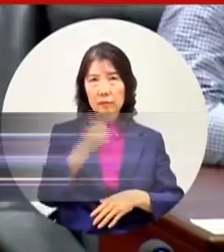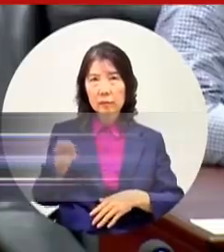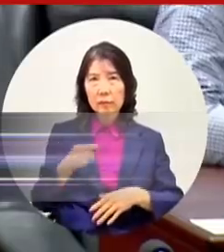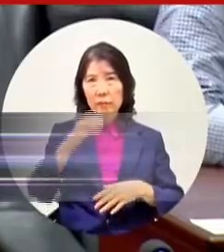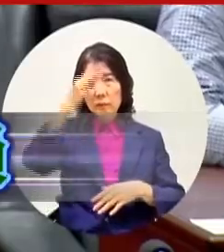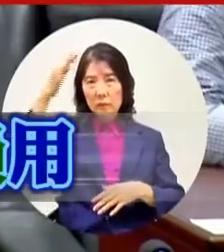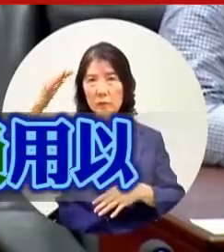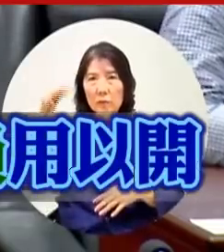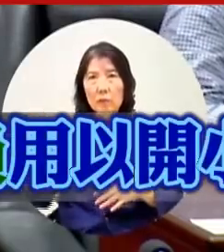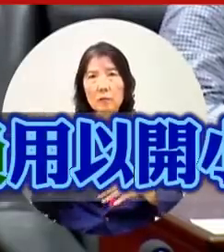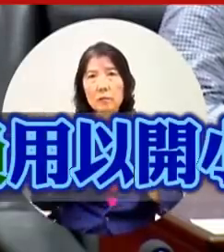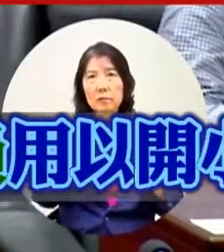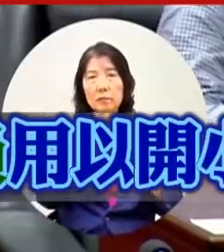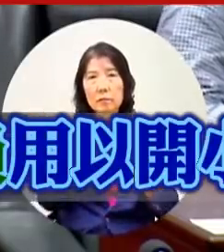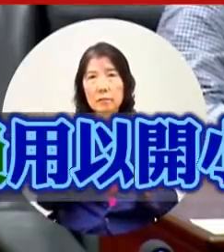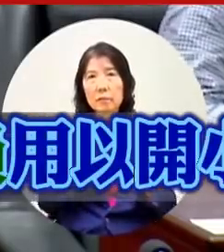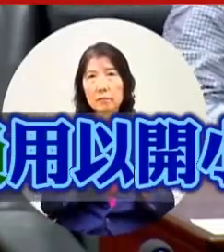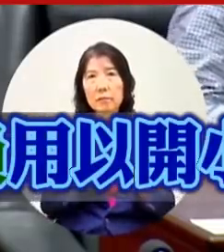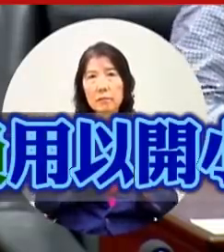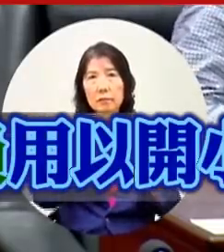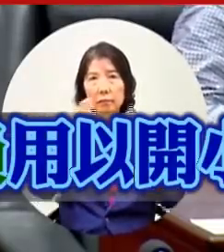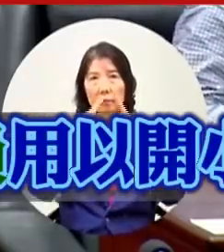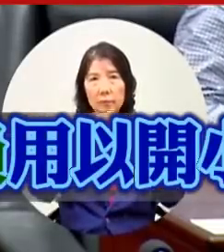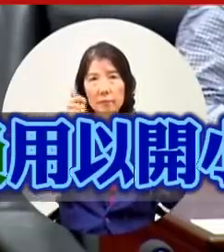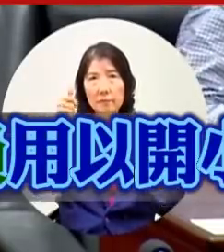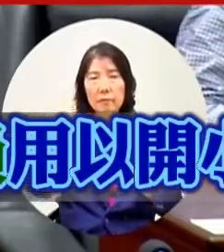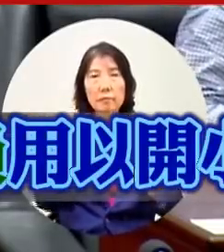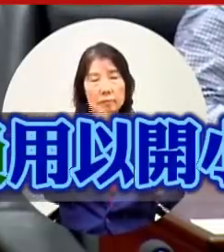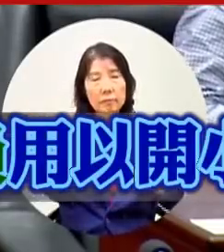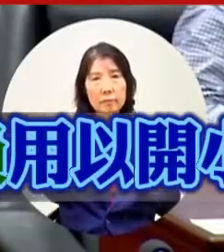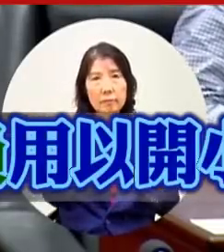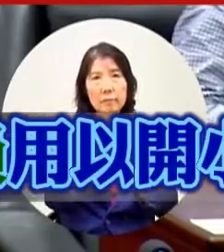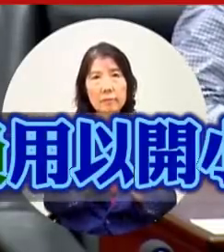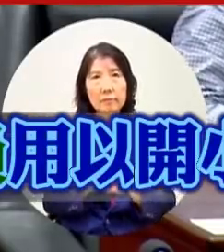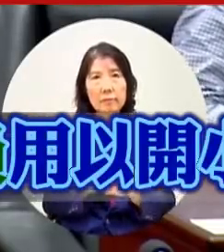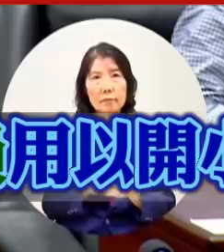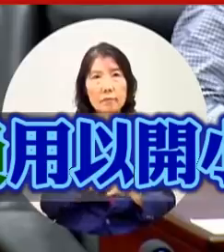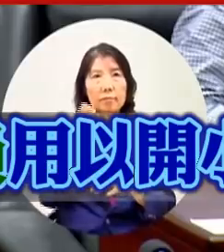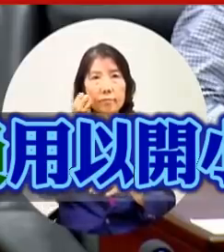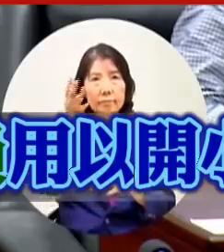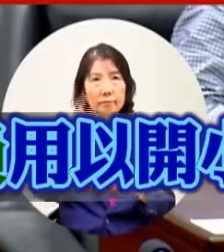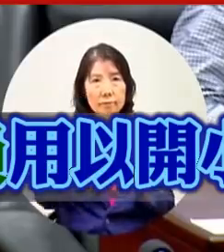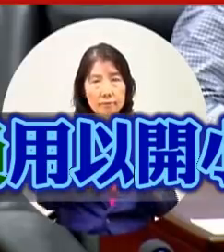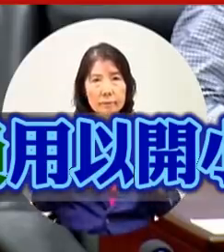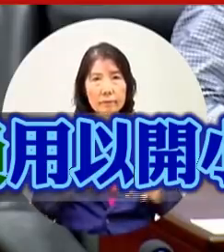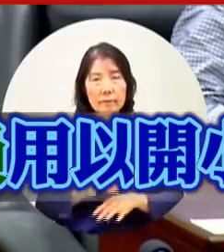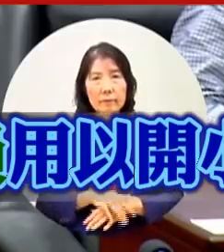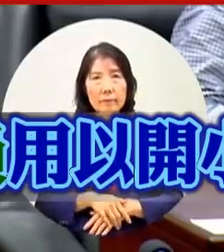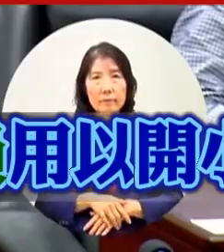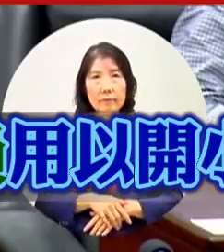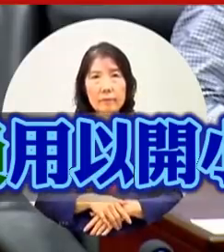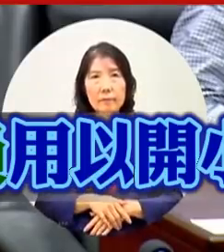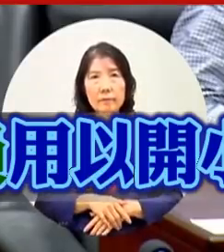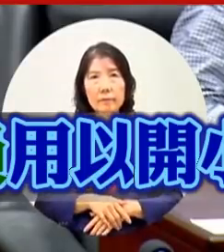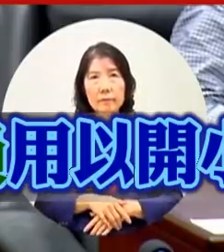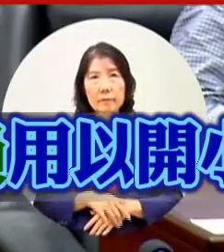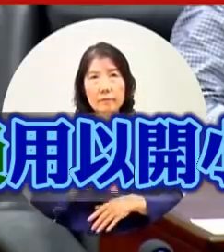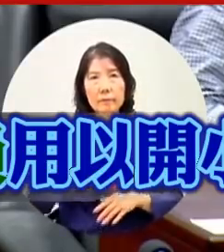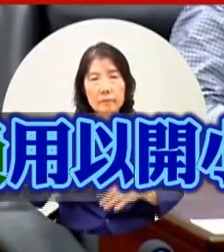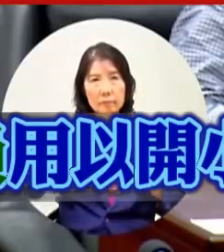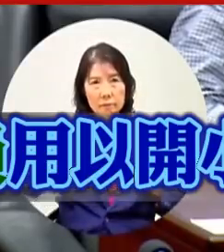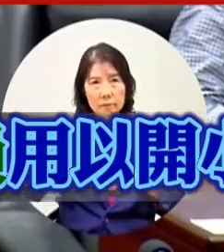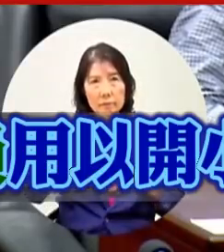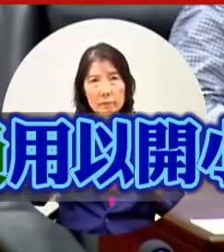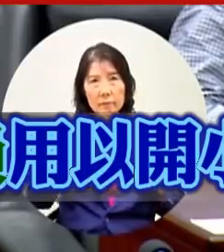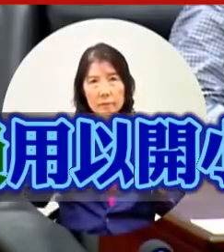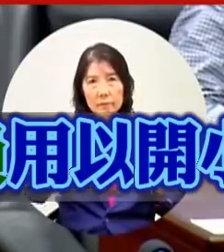凤山问题谈完了，市长你这就任四个月来，中间当然你出国去中